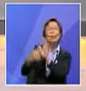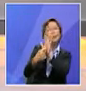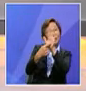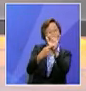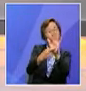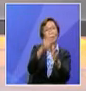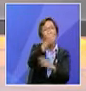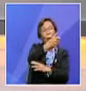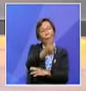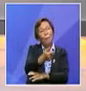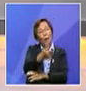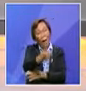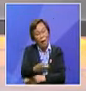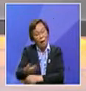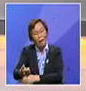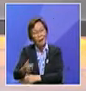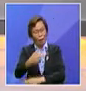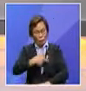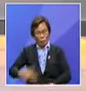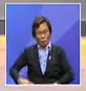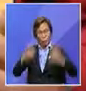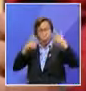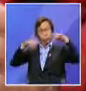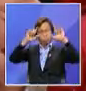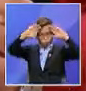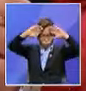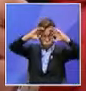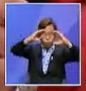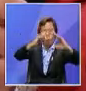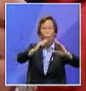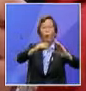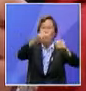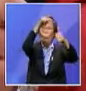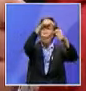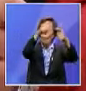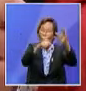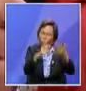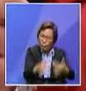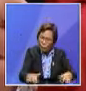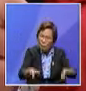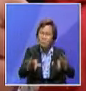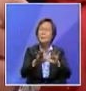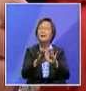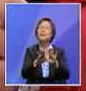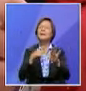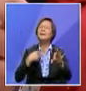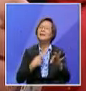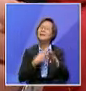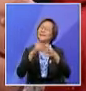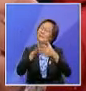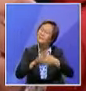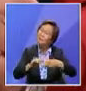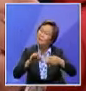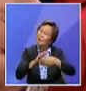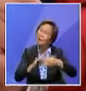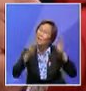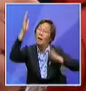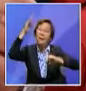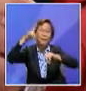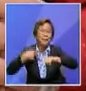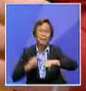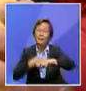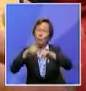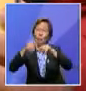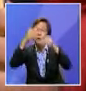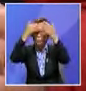tentang alat-alat kebesaran diraja juga turut diberikan penumpuan. Ya. Jadi ini perkara yang penting kerana bercerita tentang negara kita, tidak boleh juga